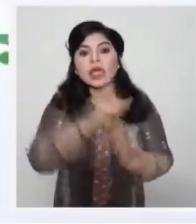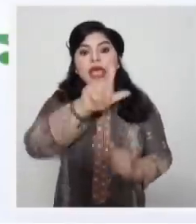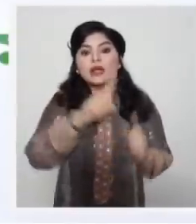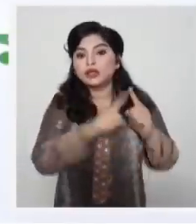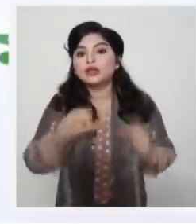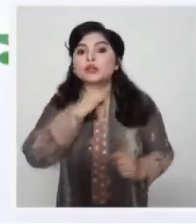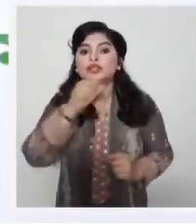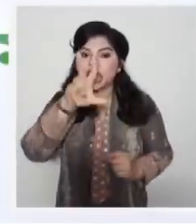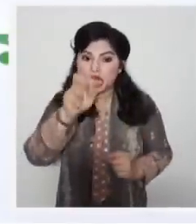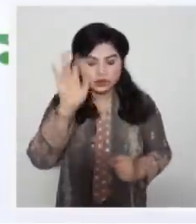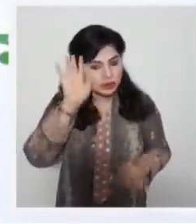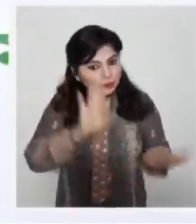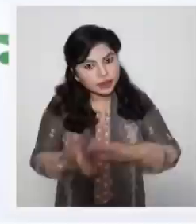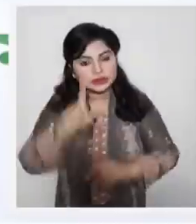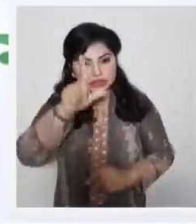51 থেকে 60 12 জন,